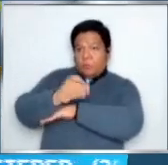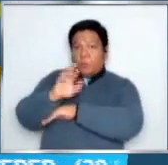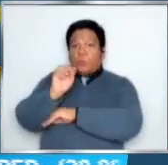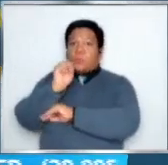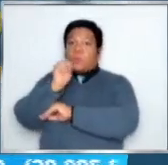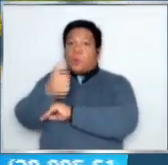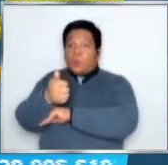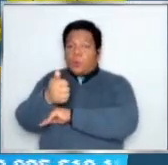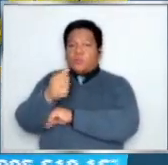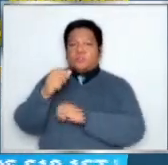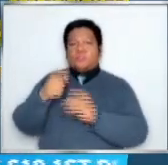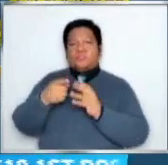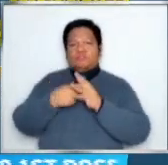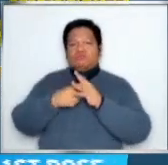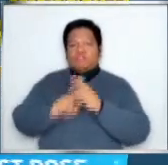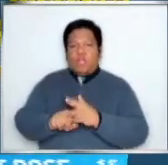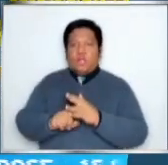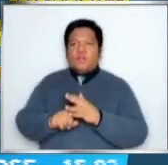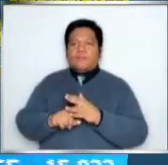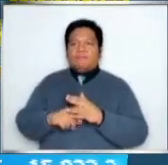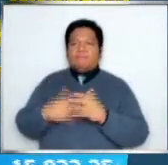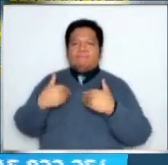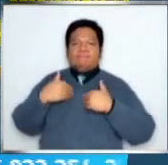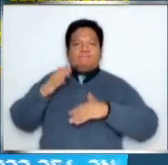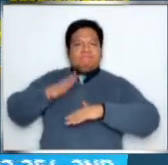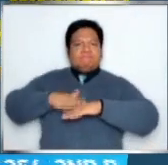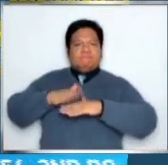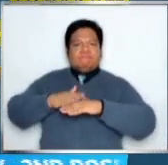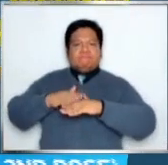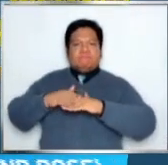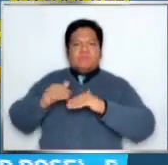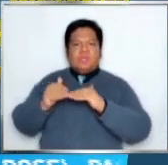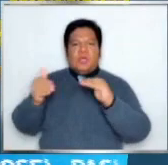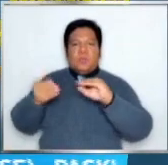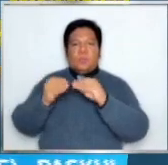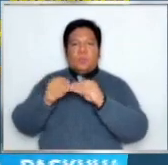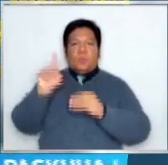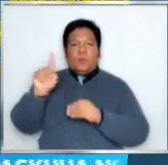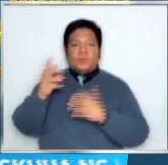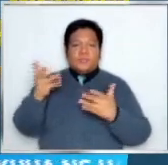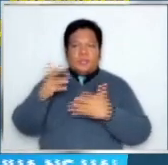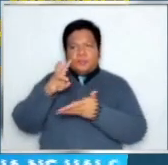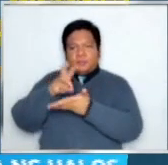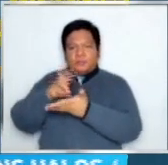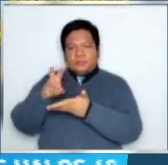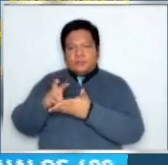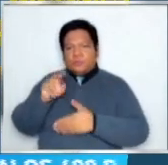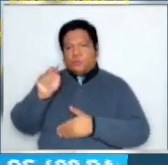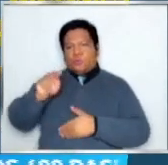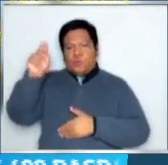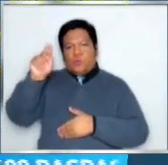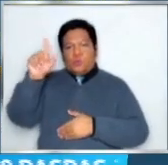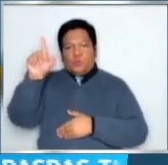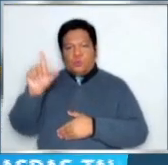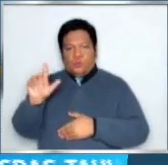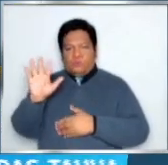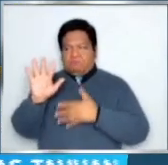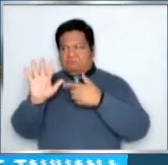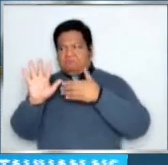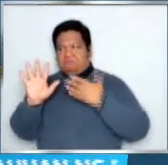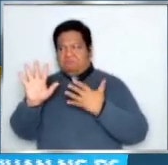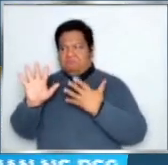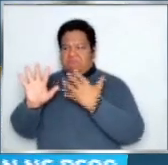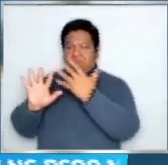tayo magtaas ng at least warning signal number 1 muna dito sa ilang area sa Northern Luzon. Sapagkat inaasahan natin na posibleng tumbukin